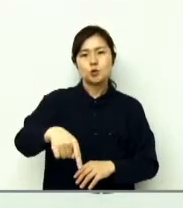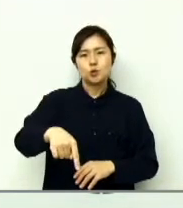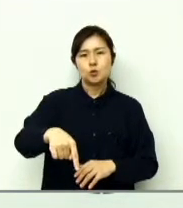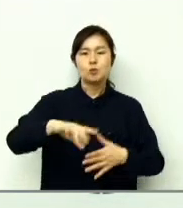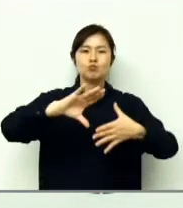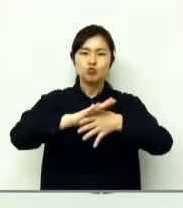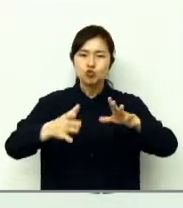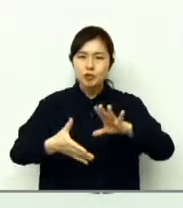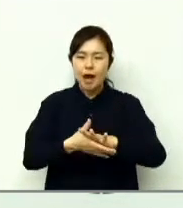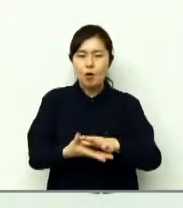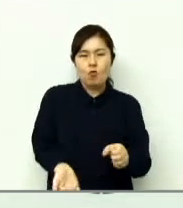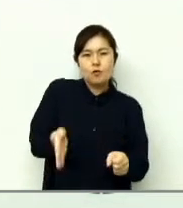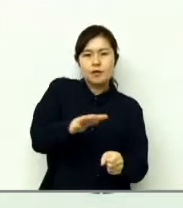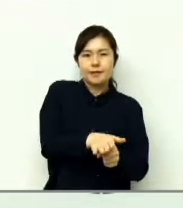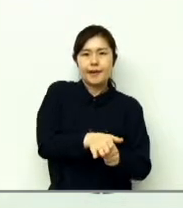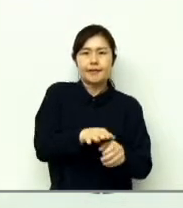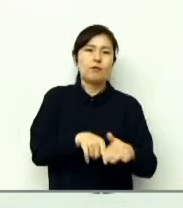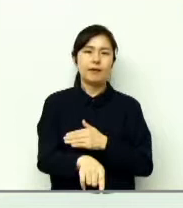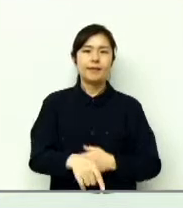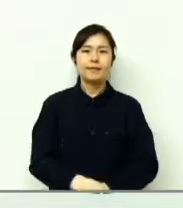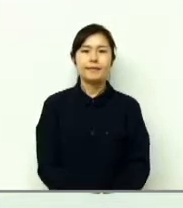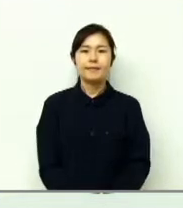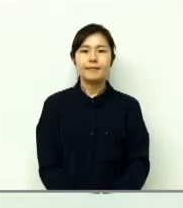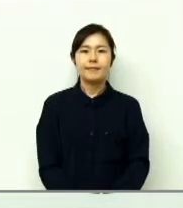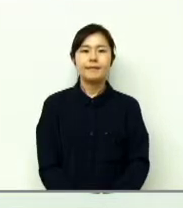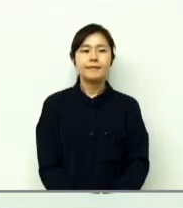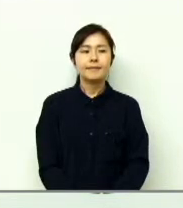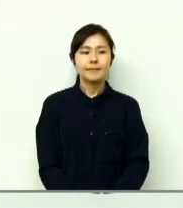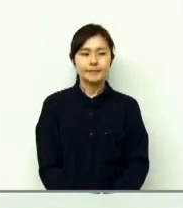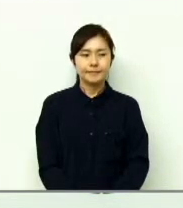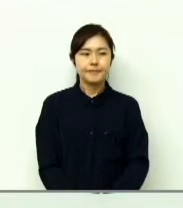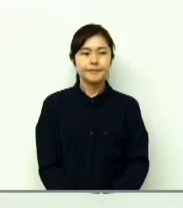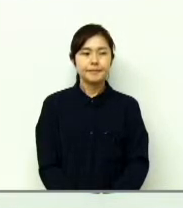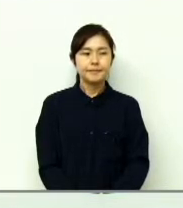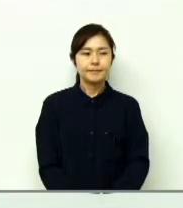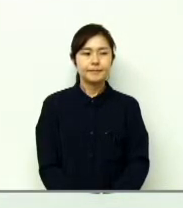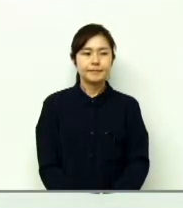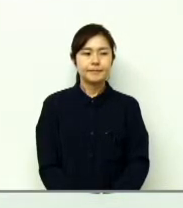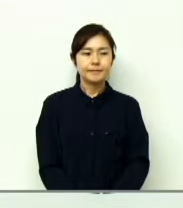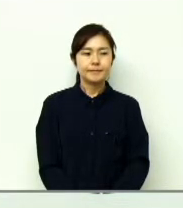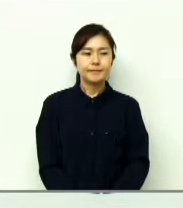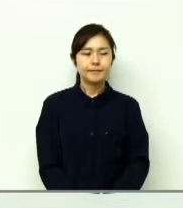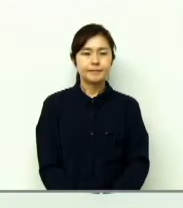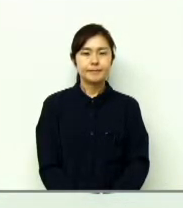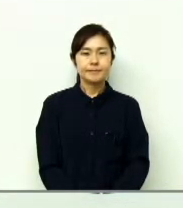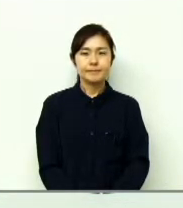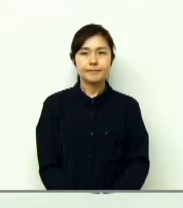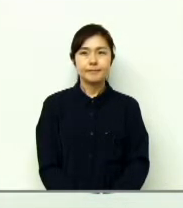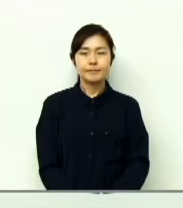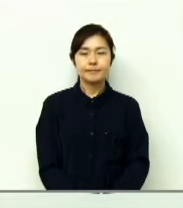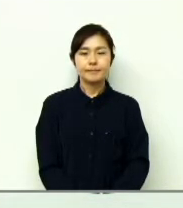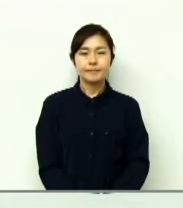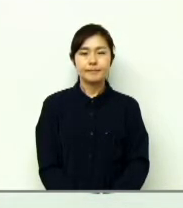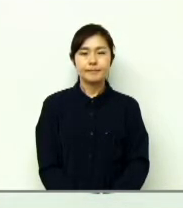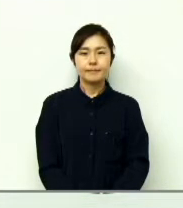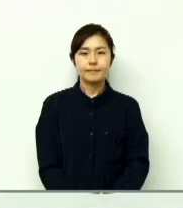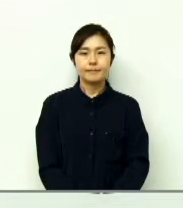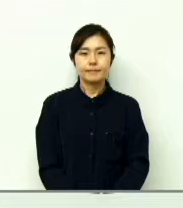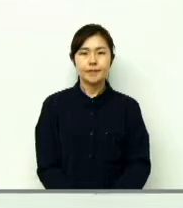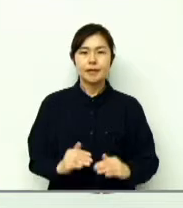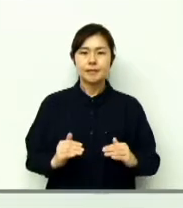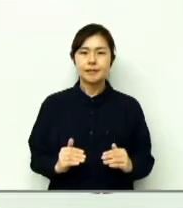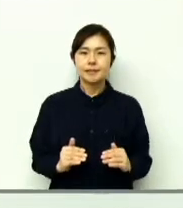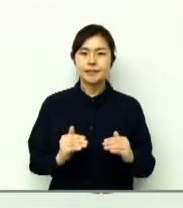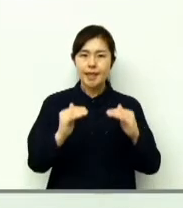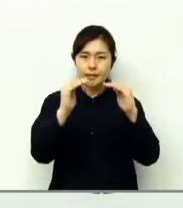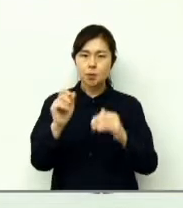文化ということを入れさせて位置づけさせていただきまして、この成長加速化戦略、